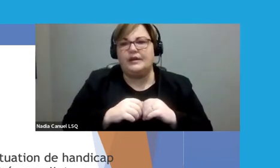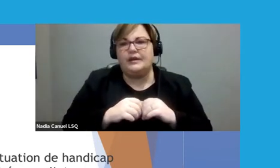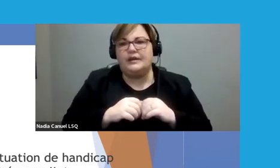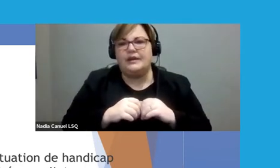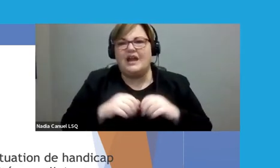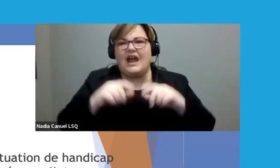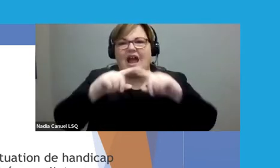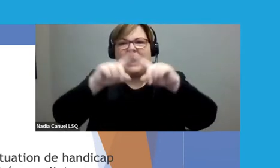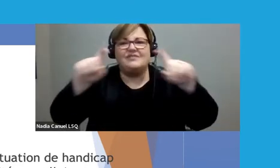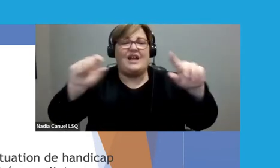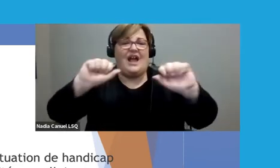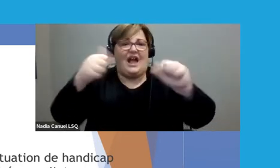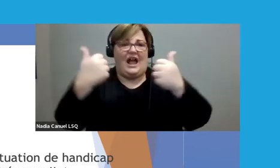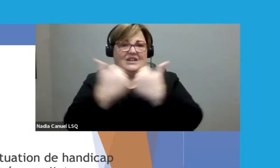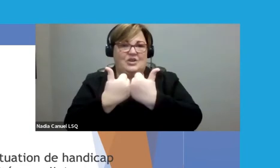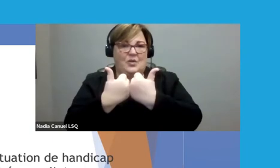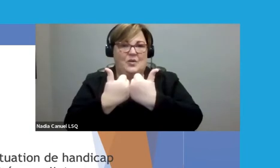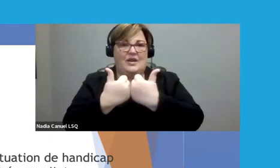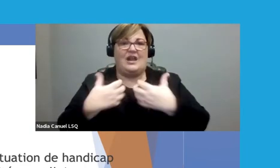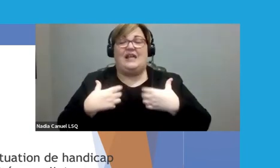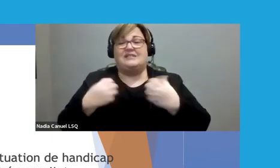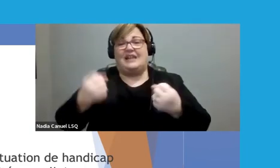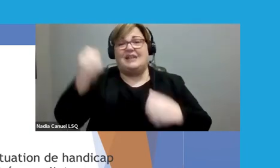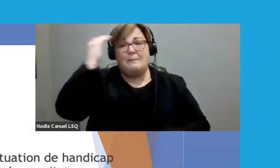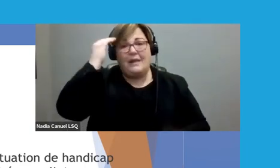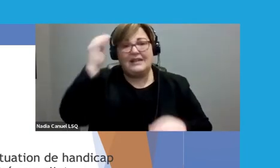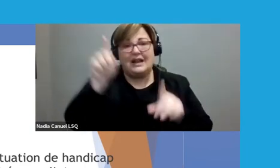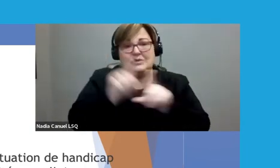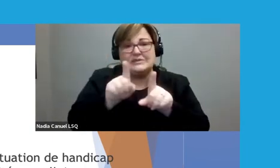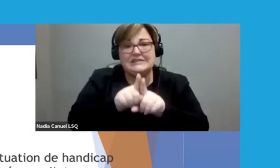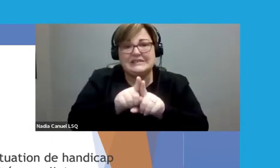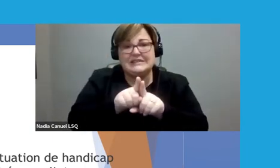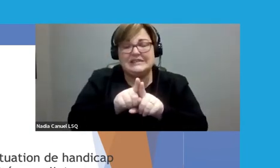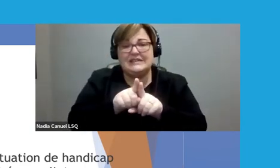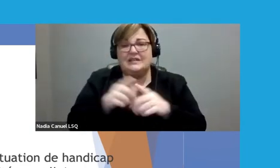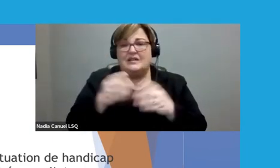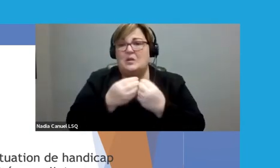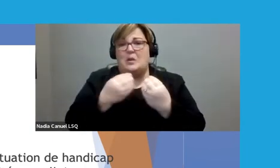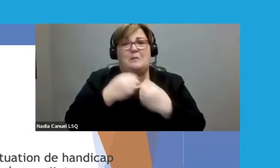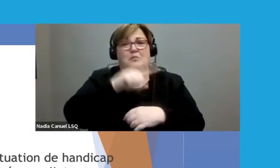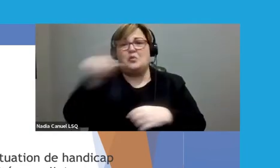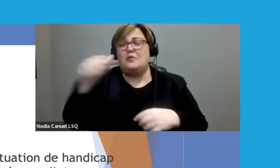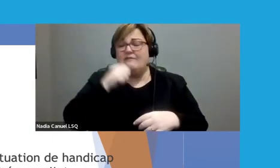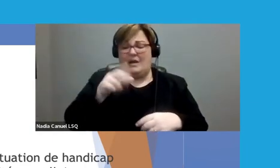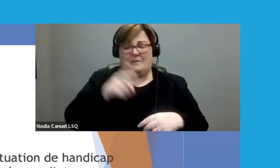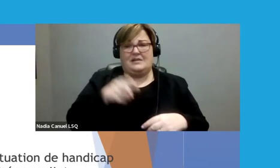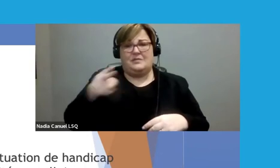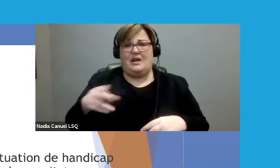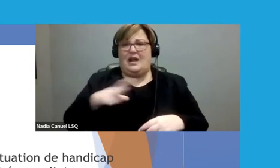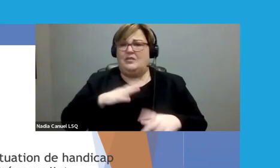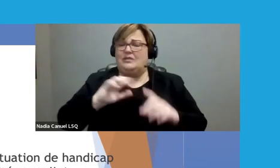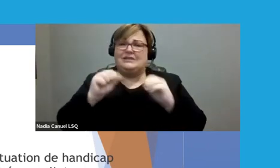de différents enjeux dans la santé mentale. Beaucoup de femmes en situation de handicap ont des